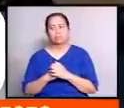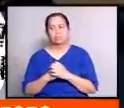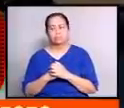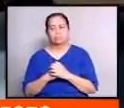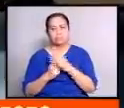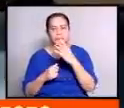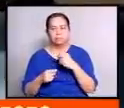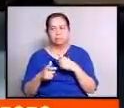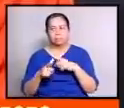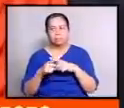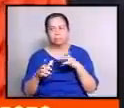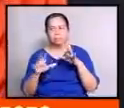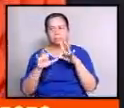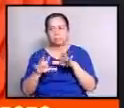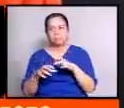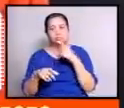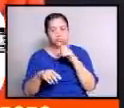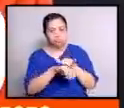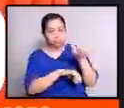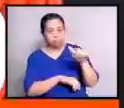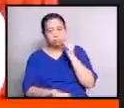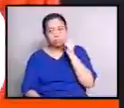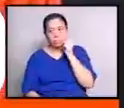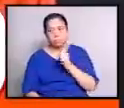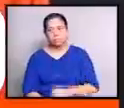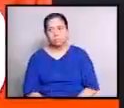Tapos? Nagaga ko po sa ulo. Binasted ka daw ni Sheva?